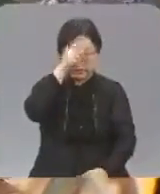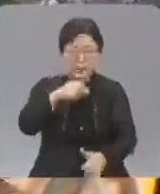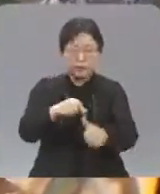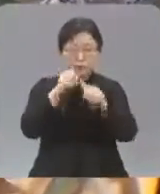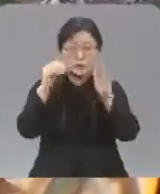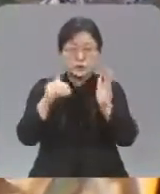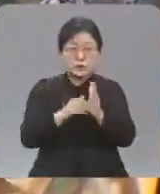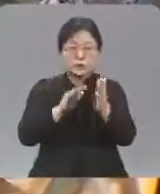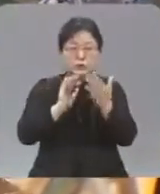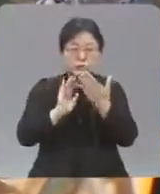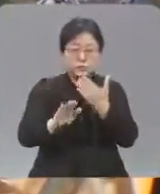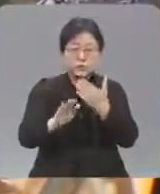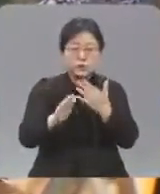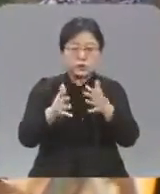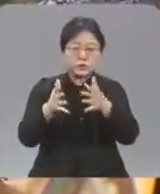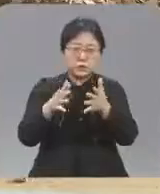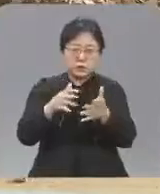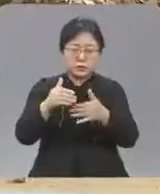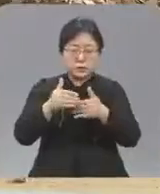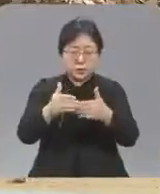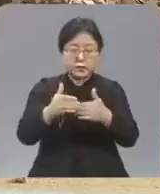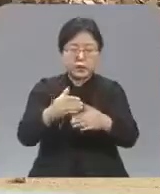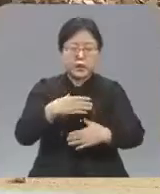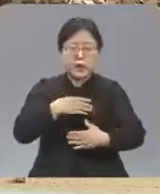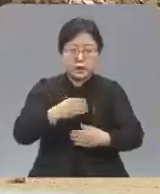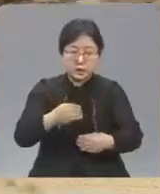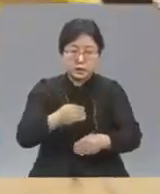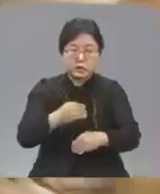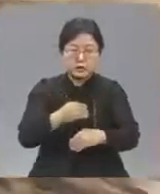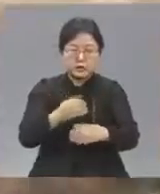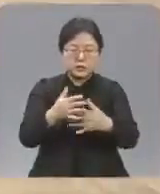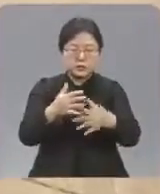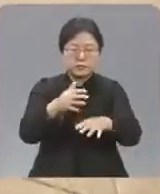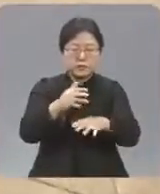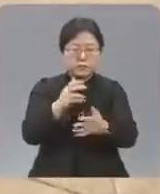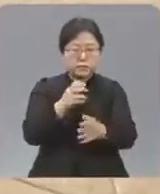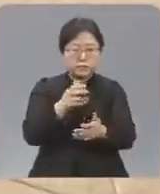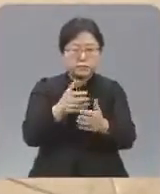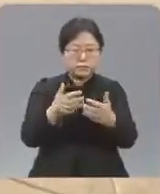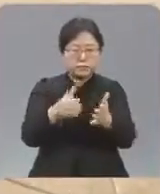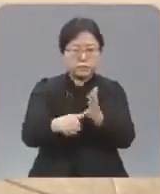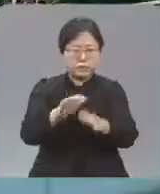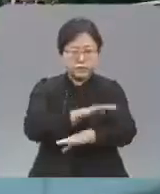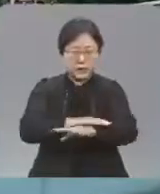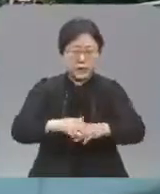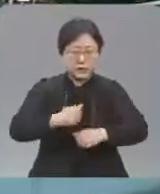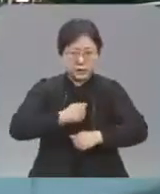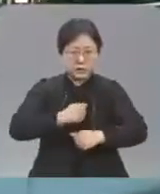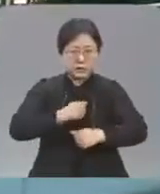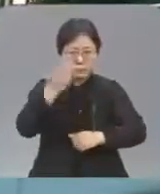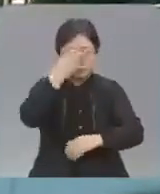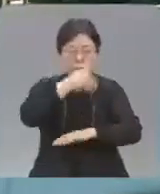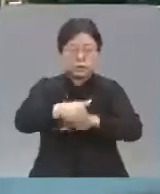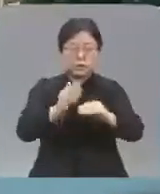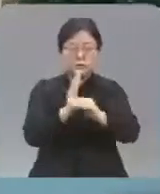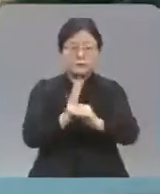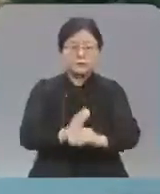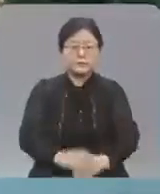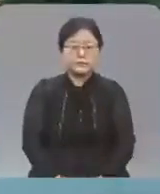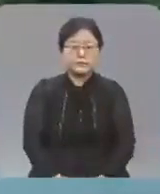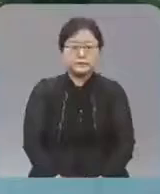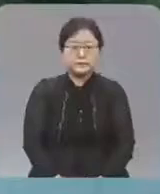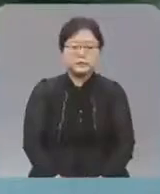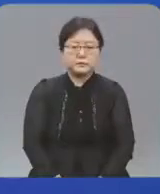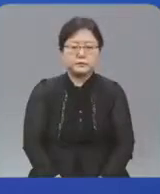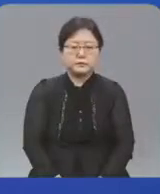구조가 마무리되는 대로 철거 작업 과정에서 안전장비 설치 등이 지켜졌는지 조사할 방침입니다. KBS 뉴스